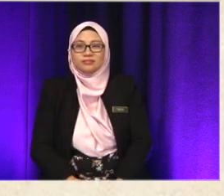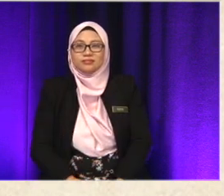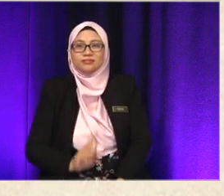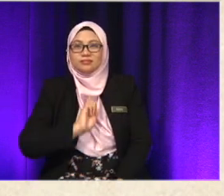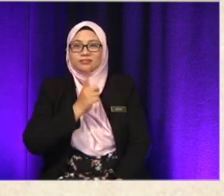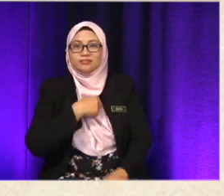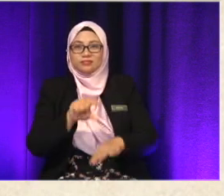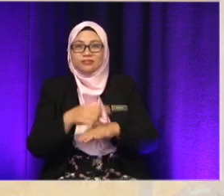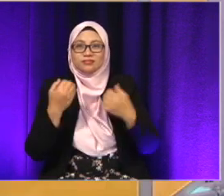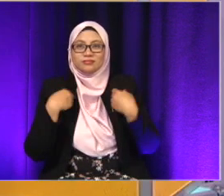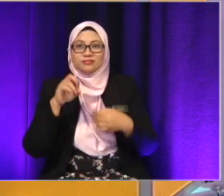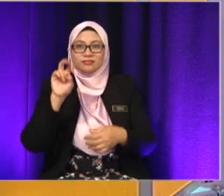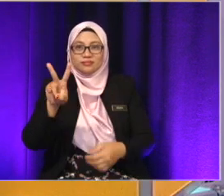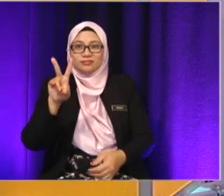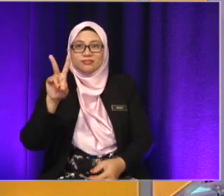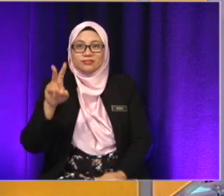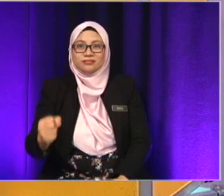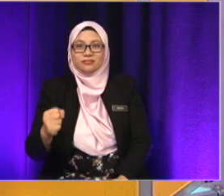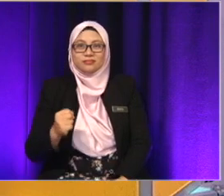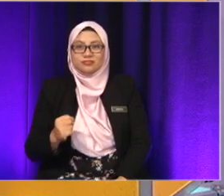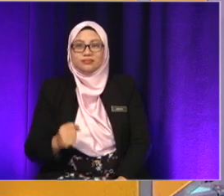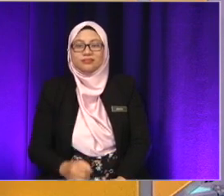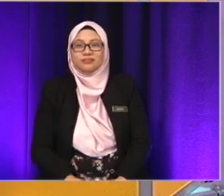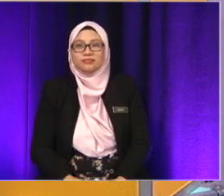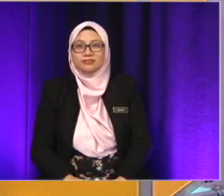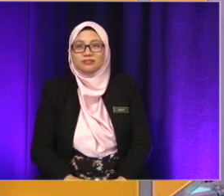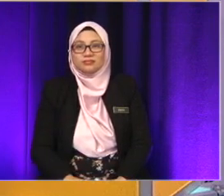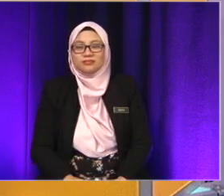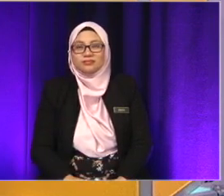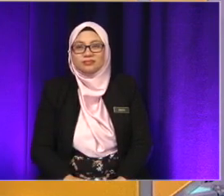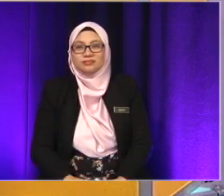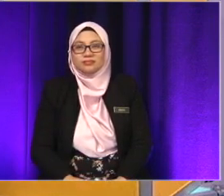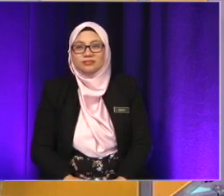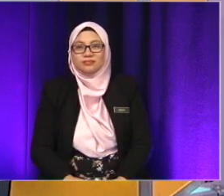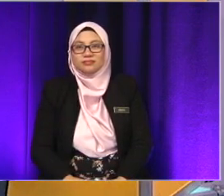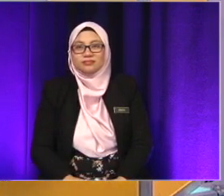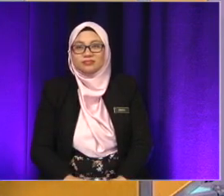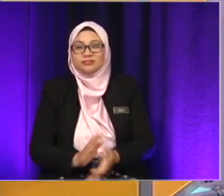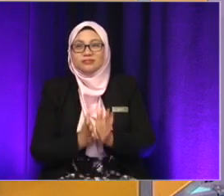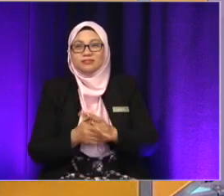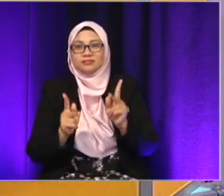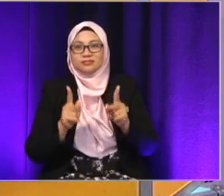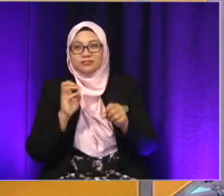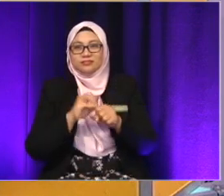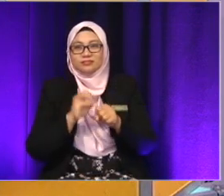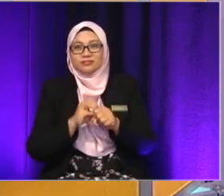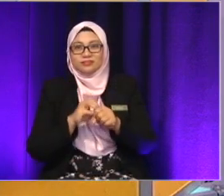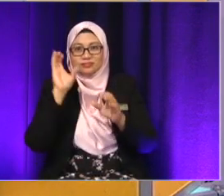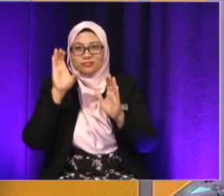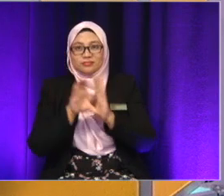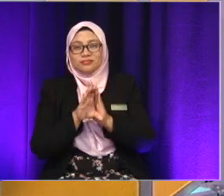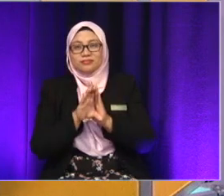2 gear. Ada satu gear, cikgu akan tunjuk gear tu, gear dia berputar satu sama lain Okey, jadi kalau dalam simbol dia akan simbol